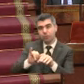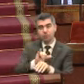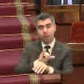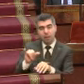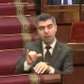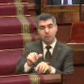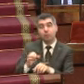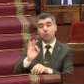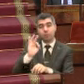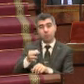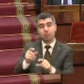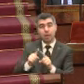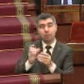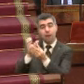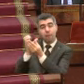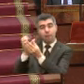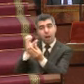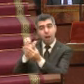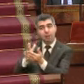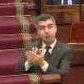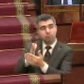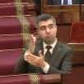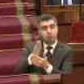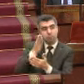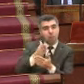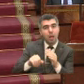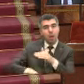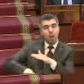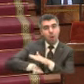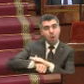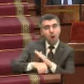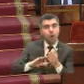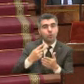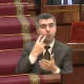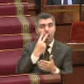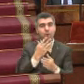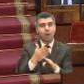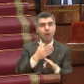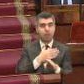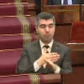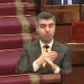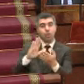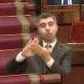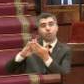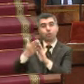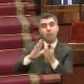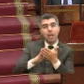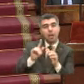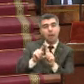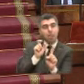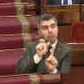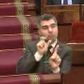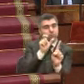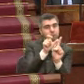ظروف تنقل وولوج واستقبال الجماهير بالملاعب الرياضية. لابد أيضا من إدماج فعلي لجمعيات المحبين ومجموعات الألتراس التي